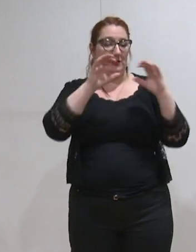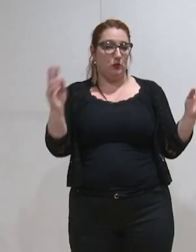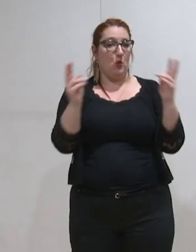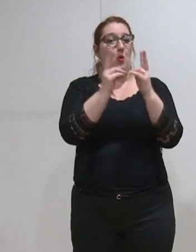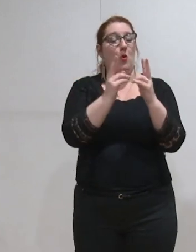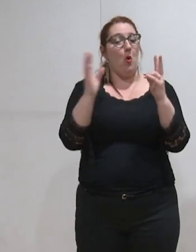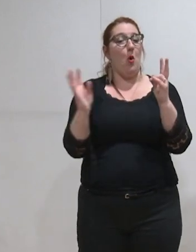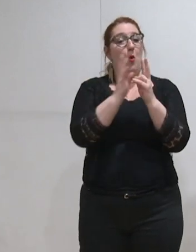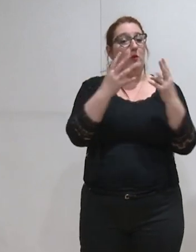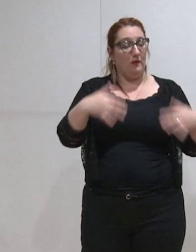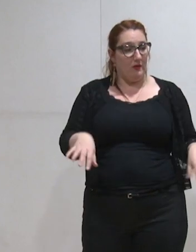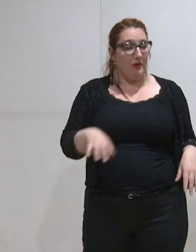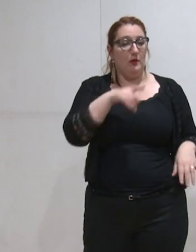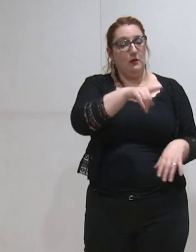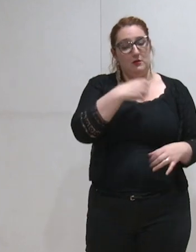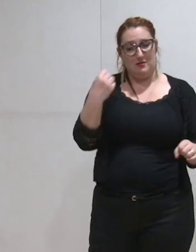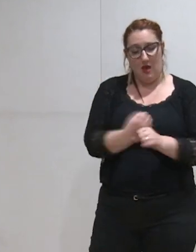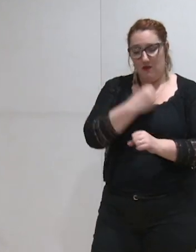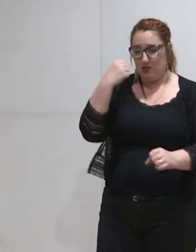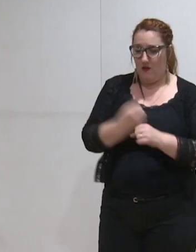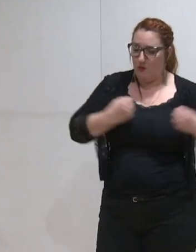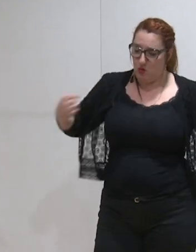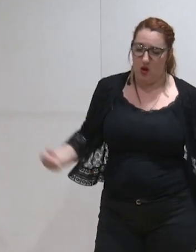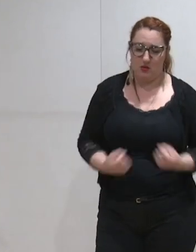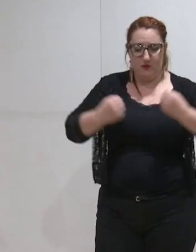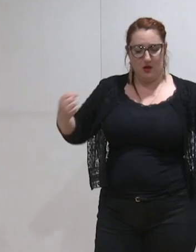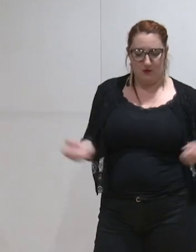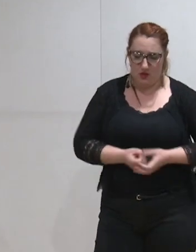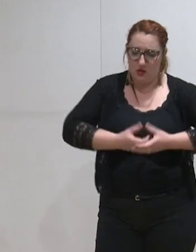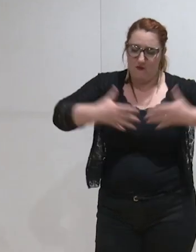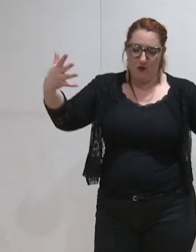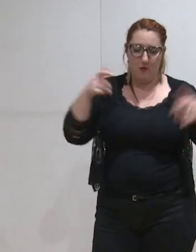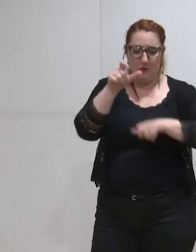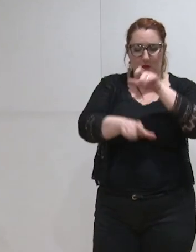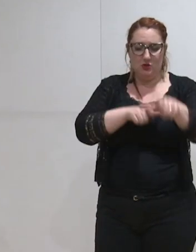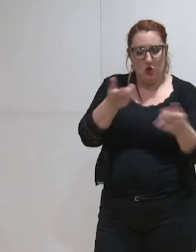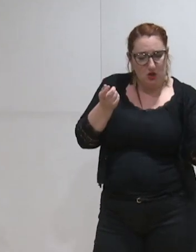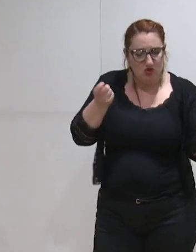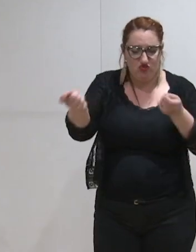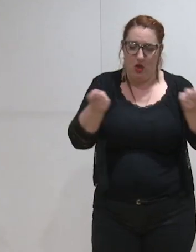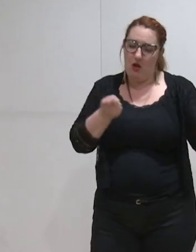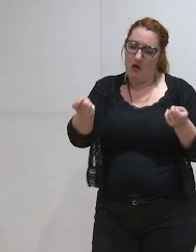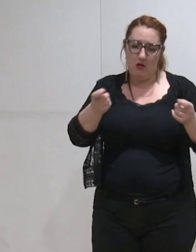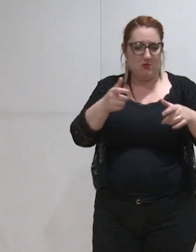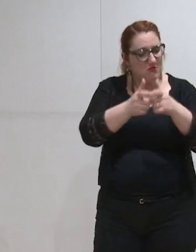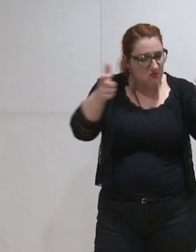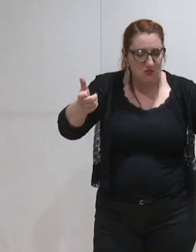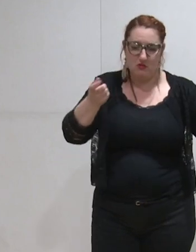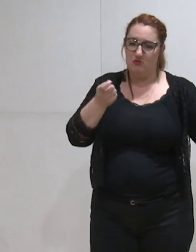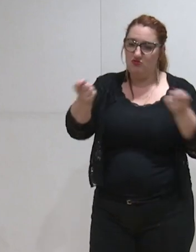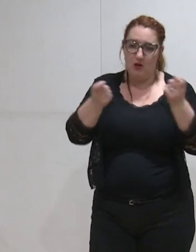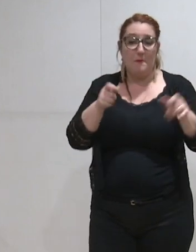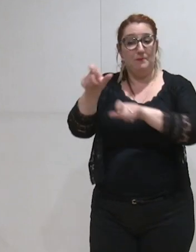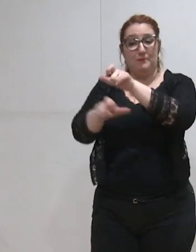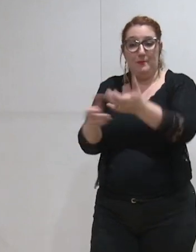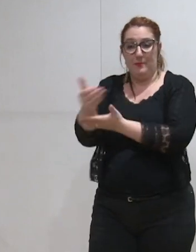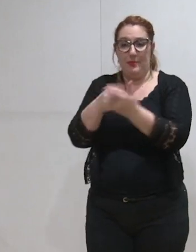l'activité et à gérer cet équipement et le personnel qui va avec personnel qui effectivement a été sans